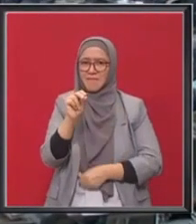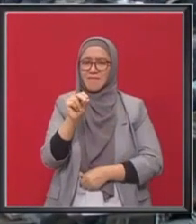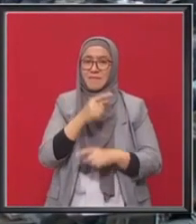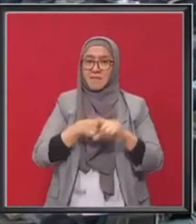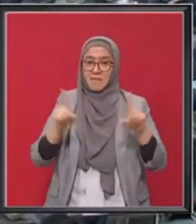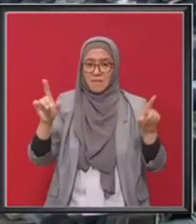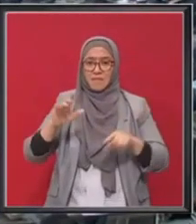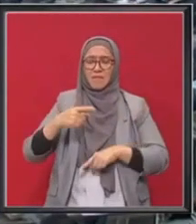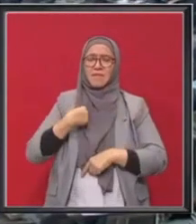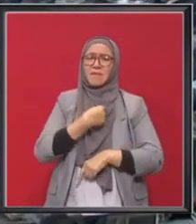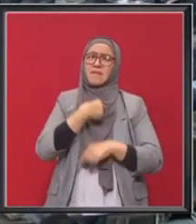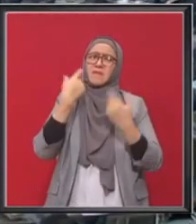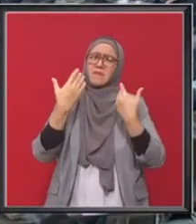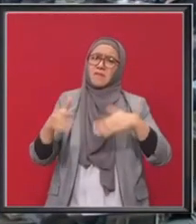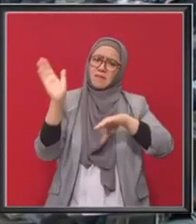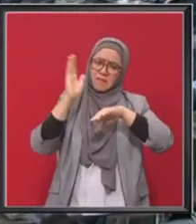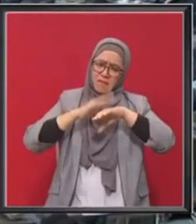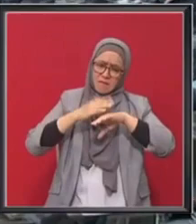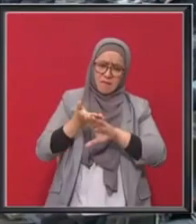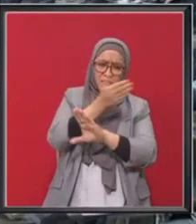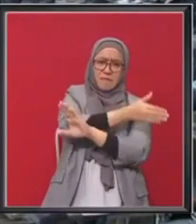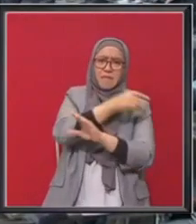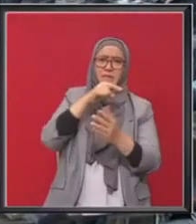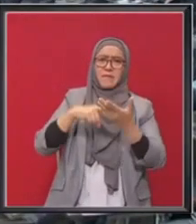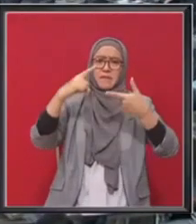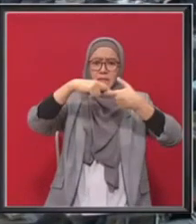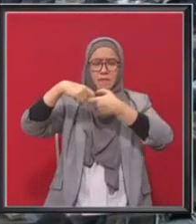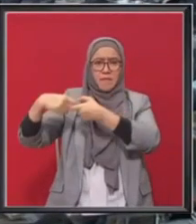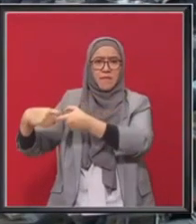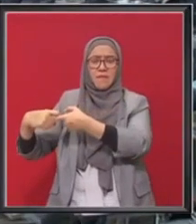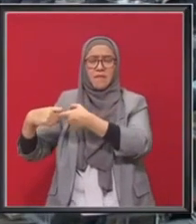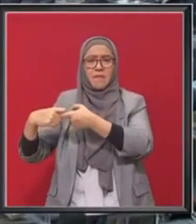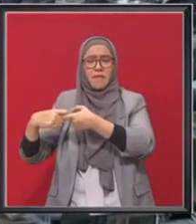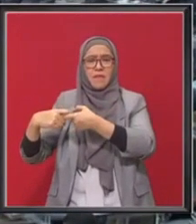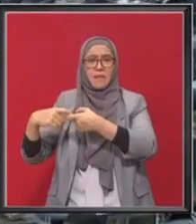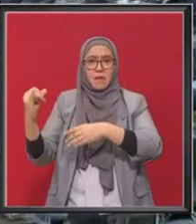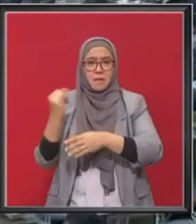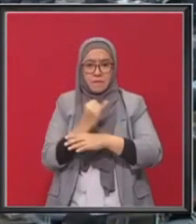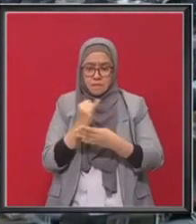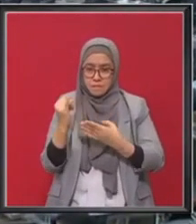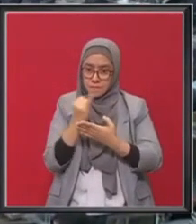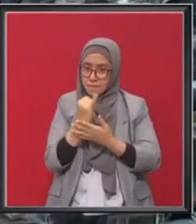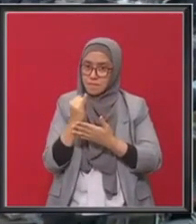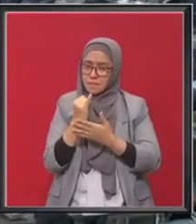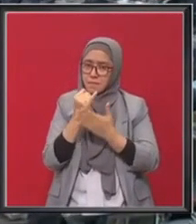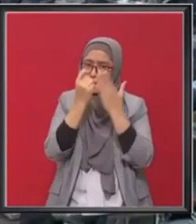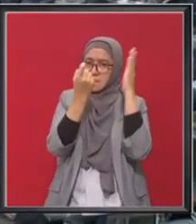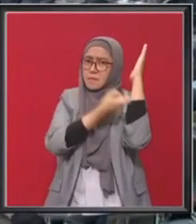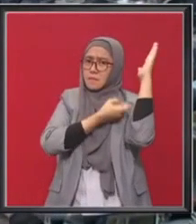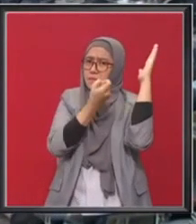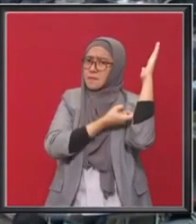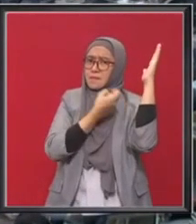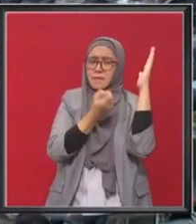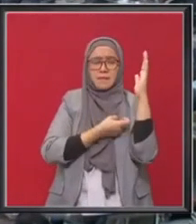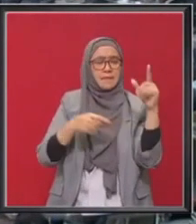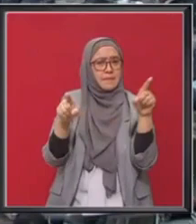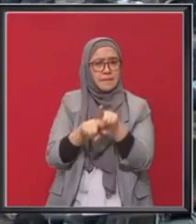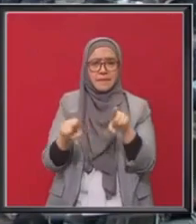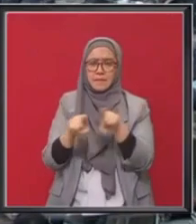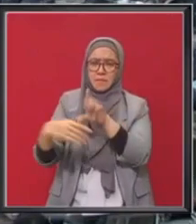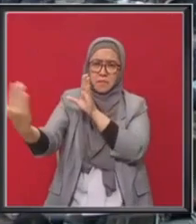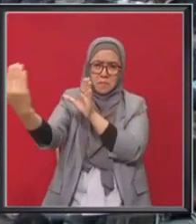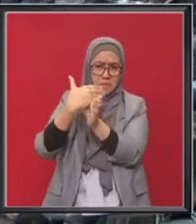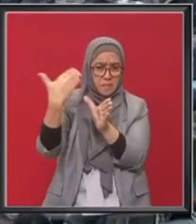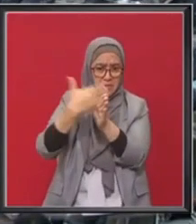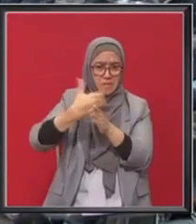kita juga pernah bobok dikaitkan dengan indah sistem getah itu top love you Serangan yang yang sambungan beton sama itu merupakan